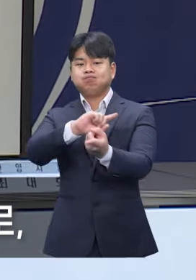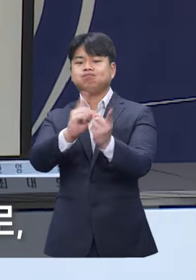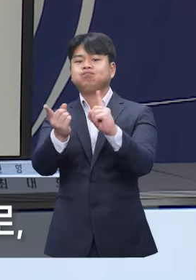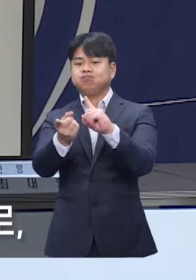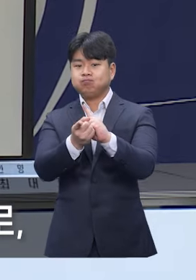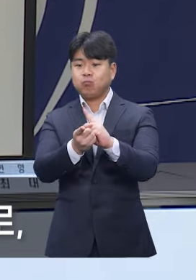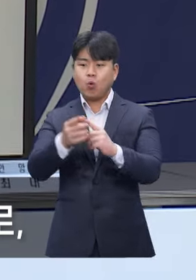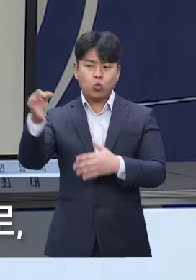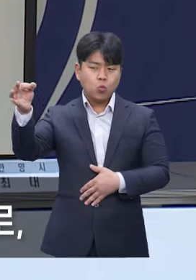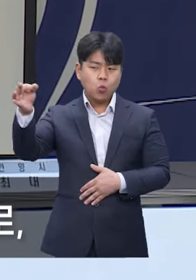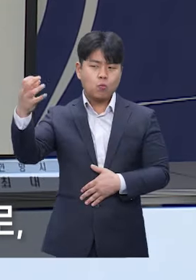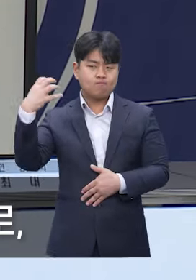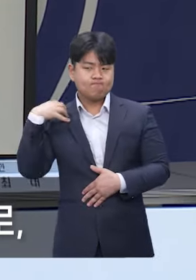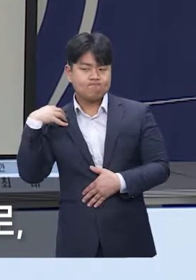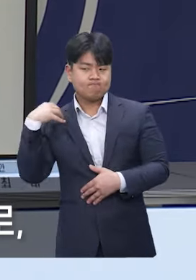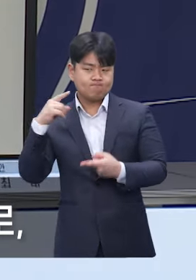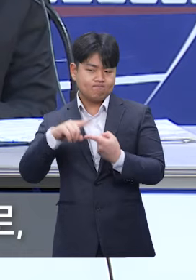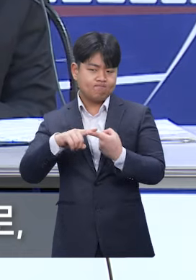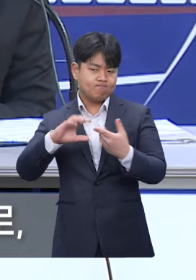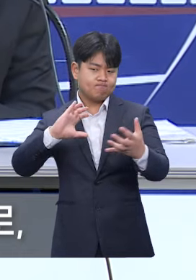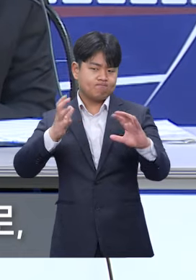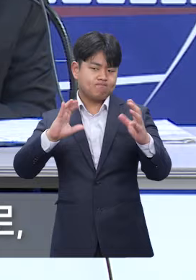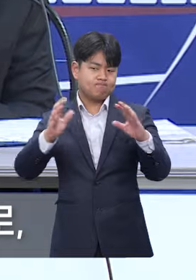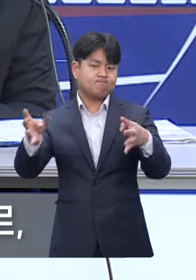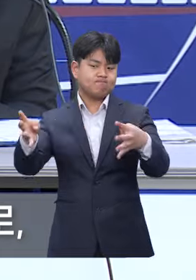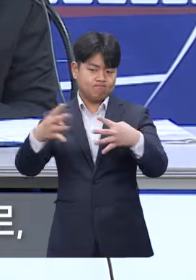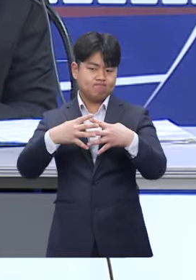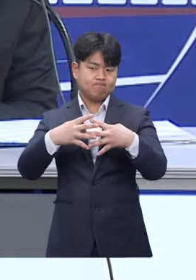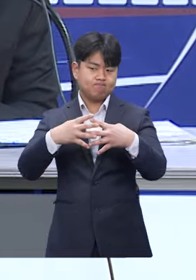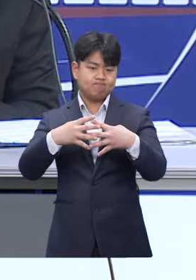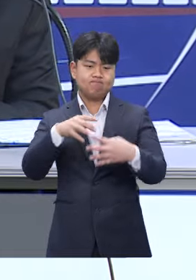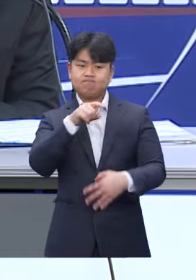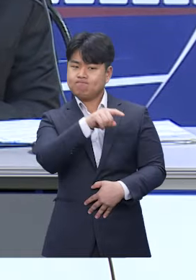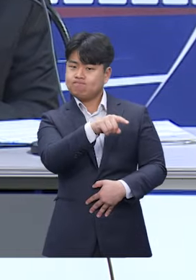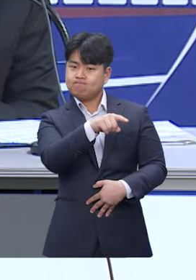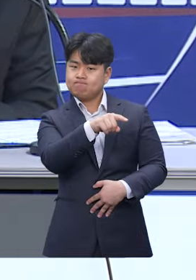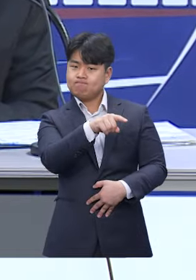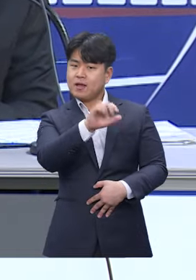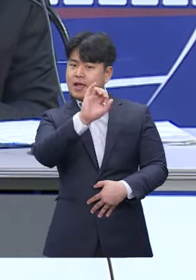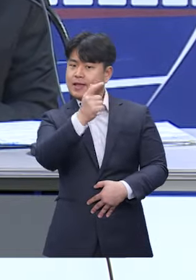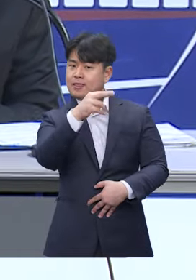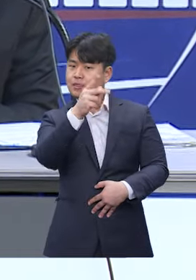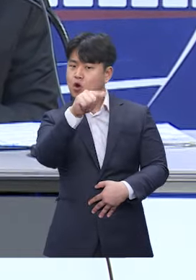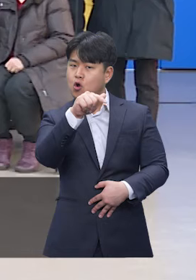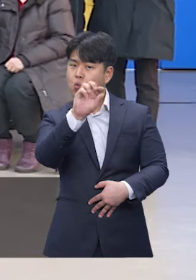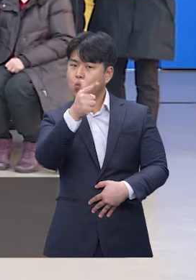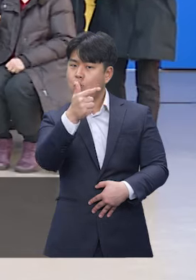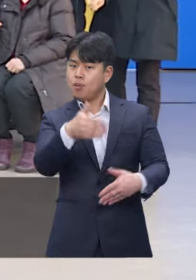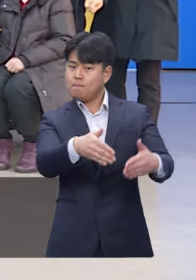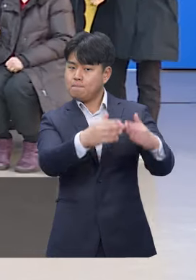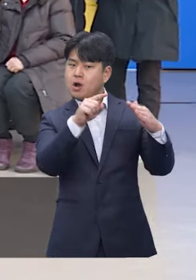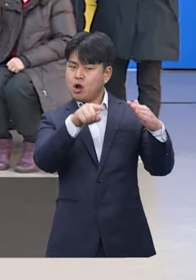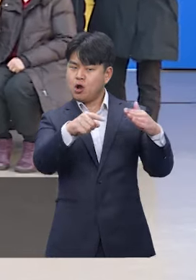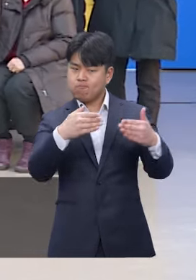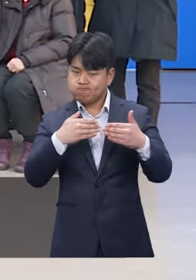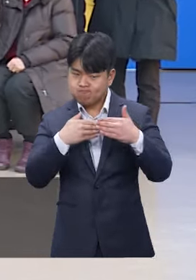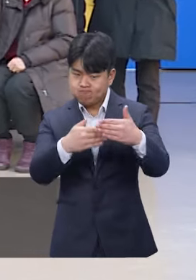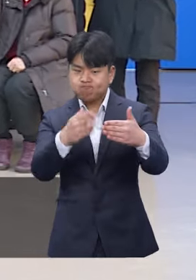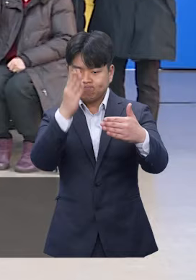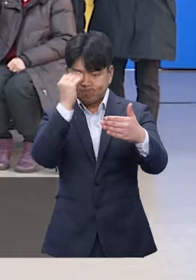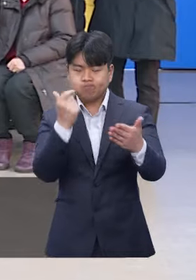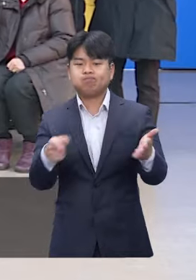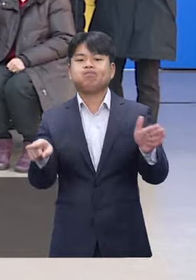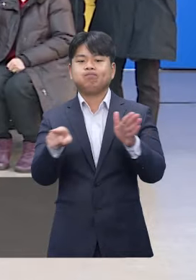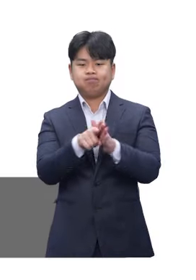기관은 사업비 부담과 사업 시행 등에 관한 협약을 토대로 GTX 신호선 인덕원역 설치에 원활한 추진을 위해